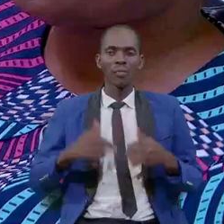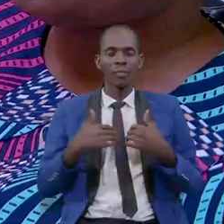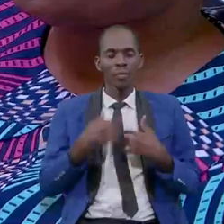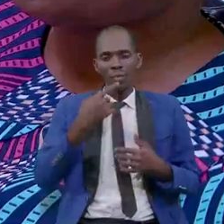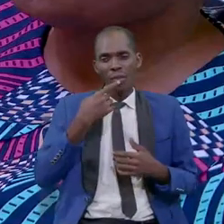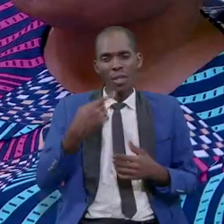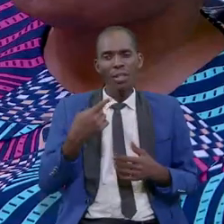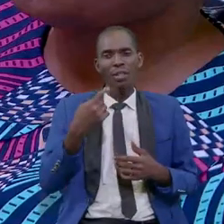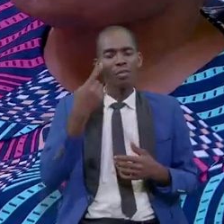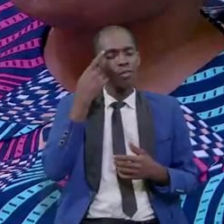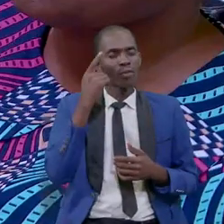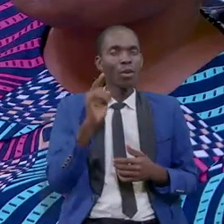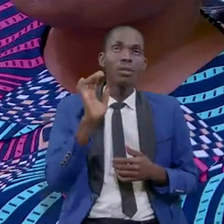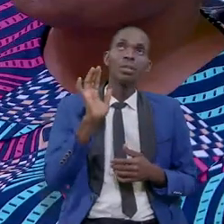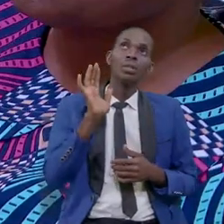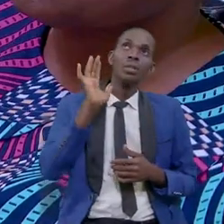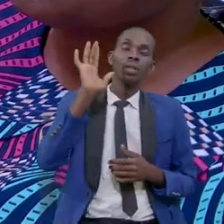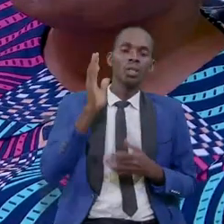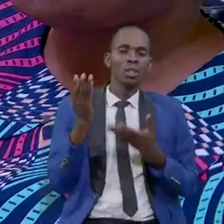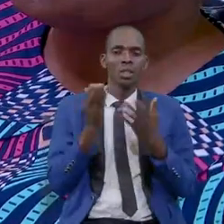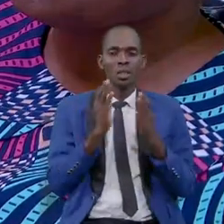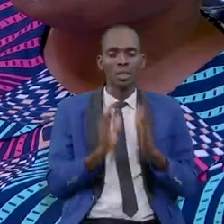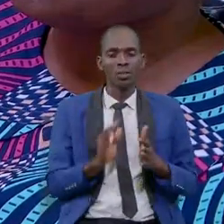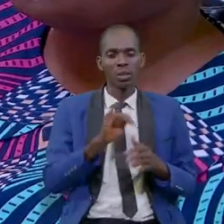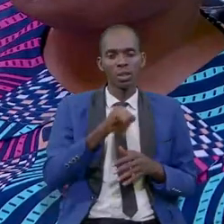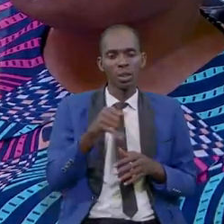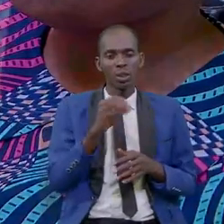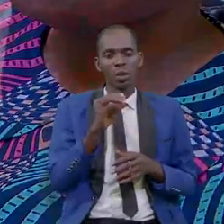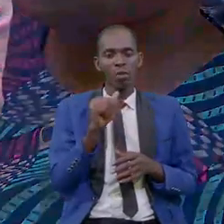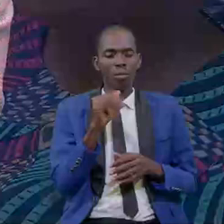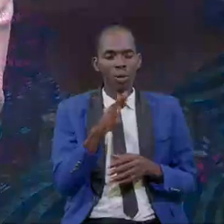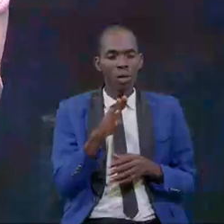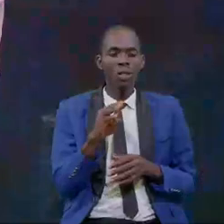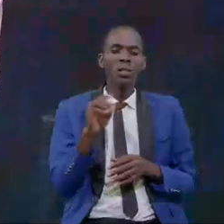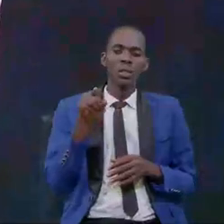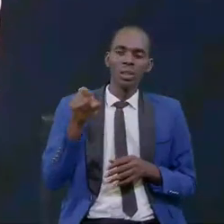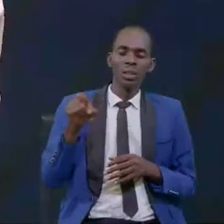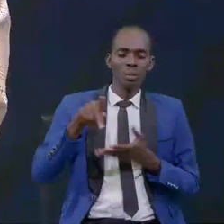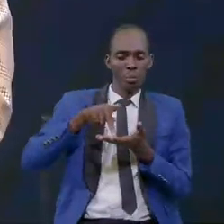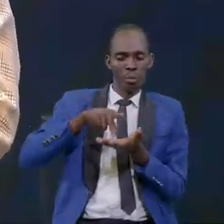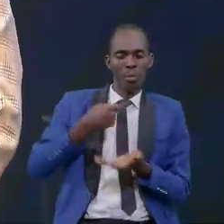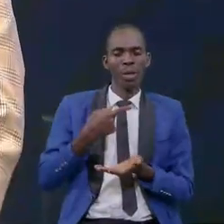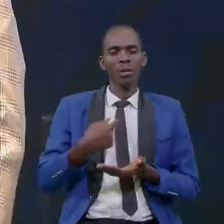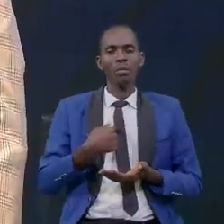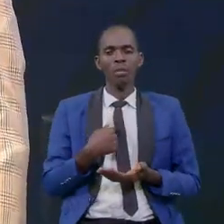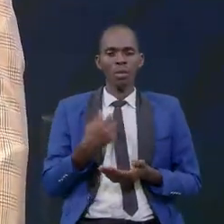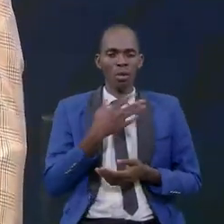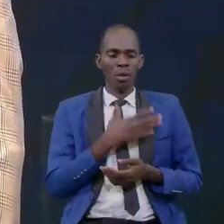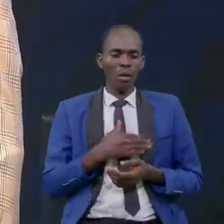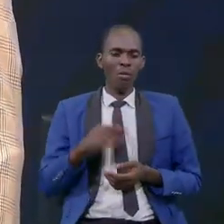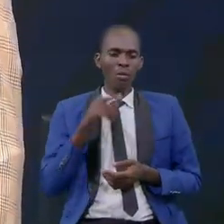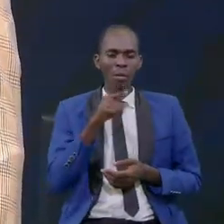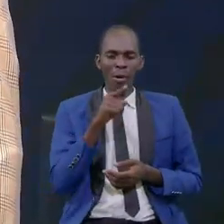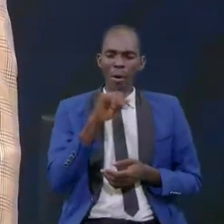C'est en effet ton serviteur Joab qui m'a donné des